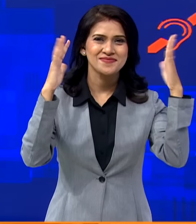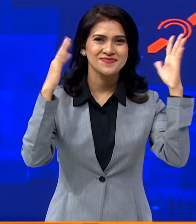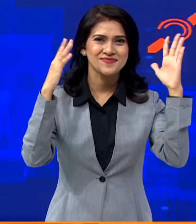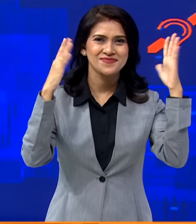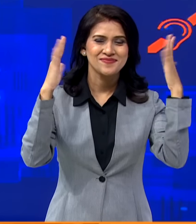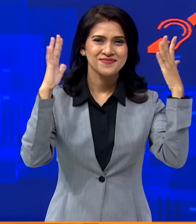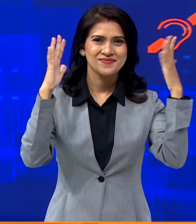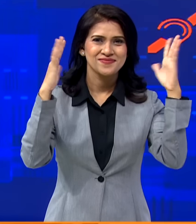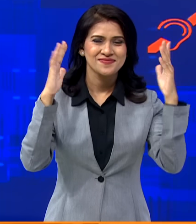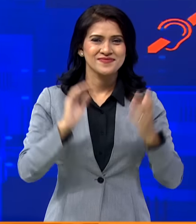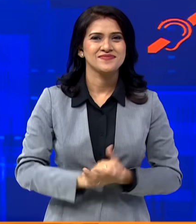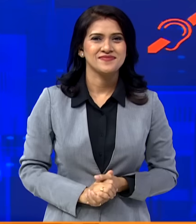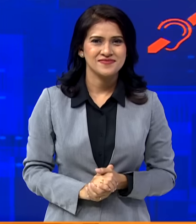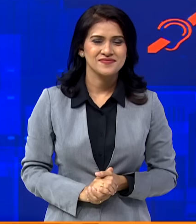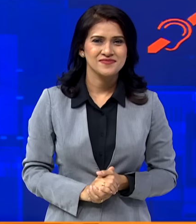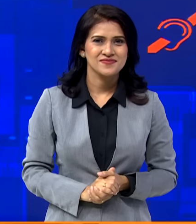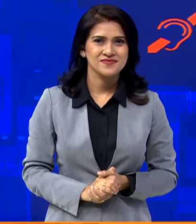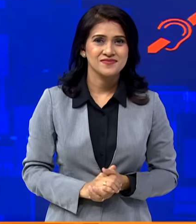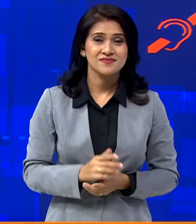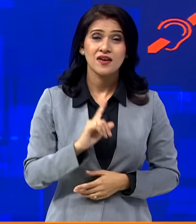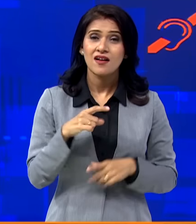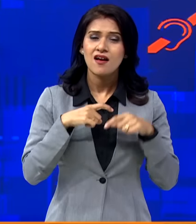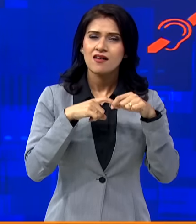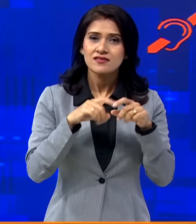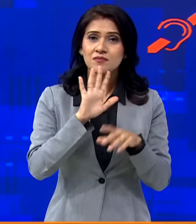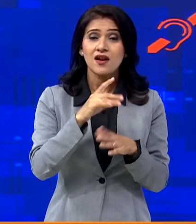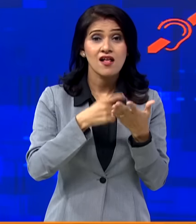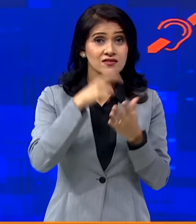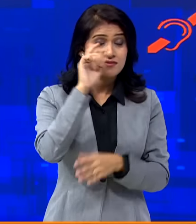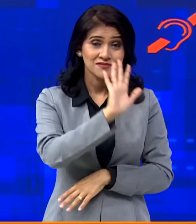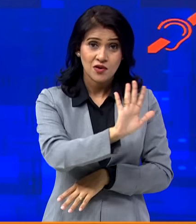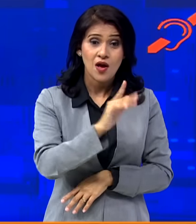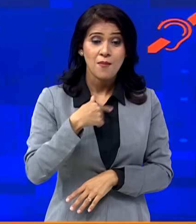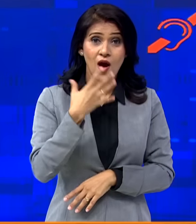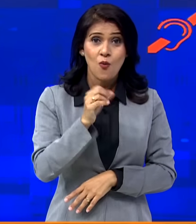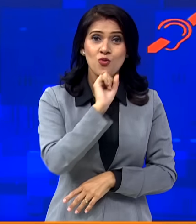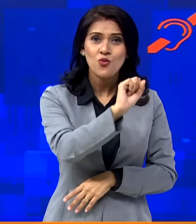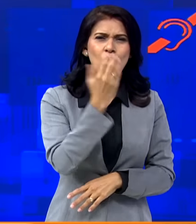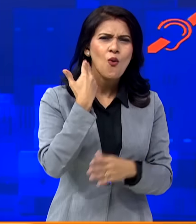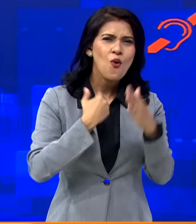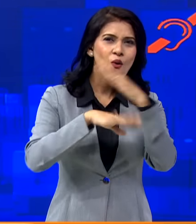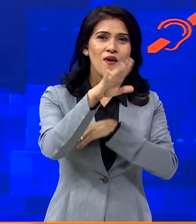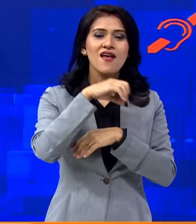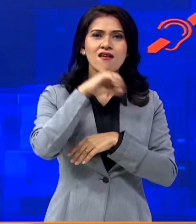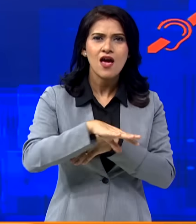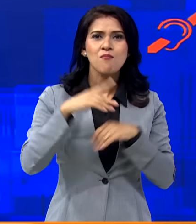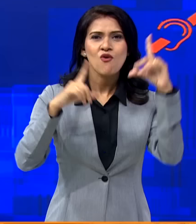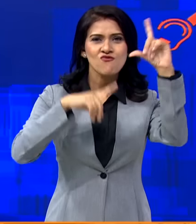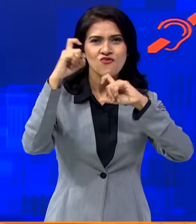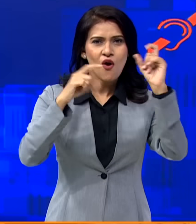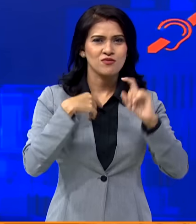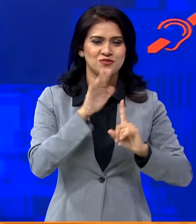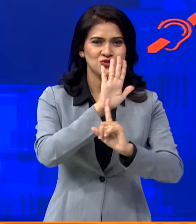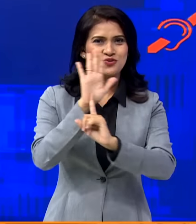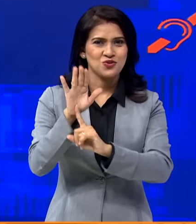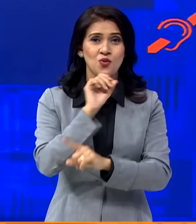है सवाल उठता है रजत जी लेकिन मैं तो दुनिया को आपकी वो तस्वीर दिखाना चाहता हूं जवानी की कुछ तस्वीरें मेरे पास में है लोग